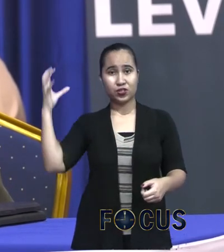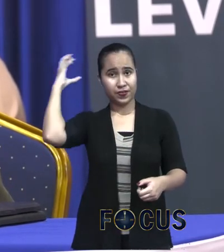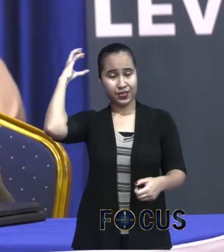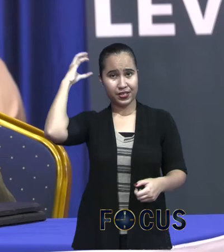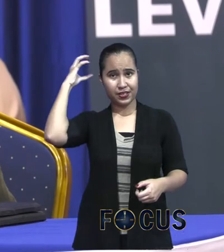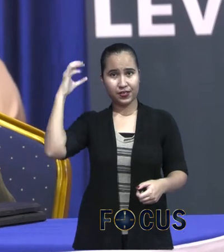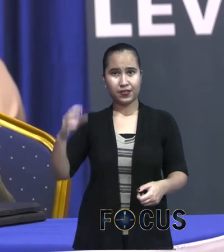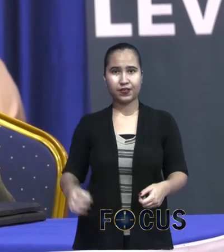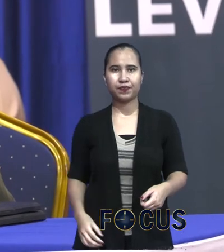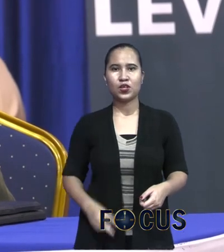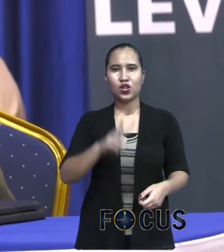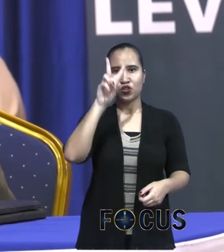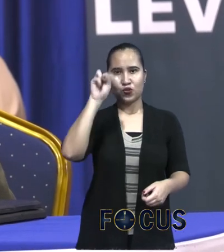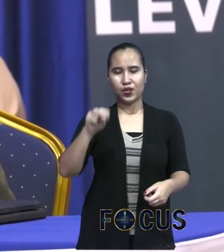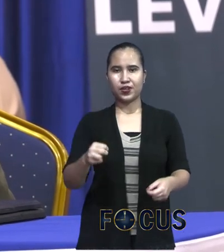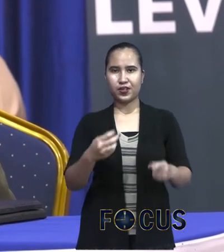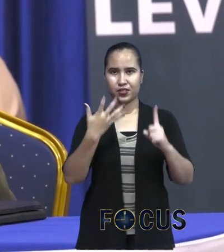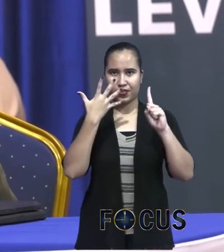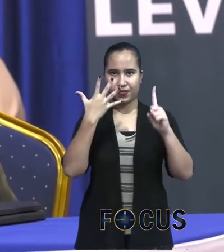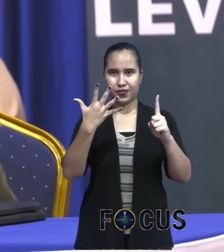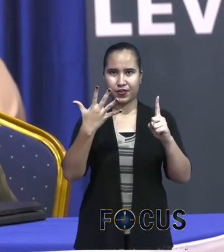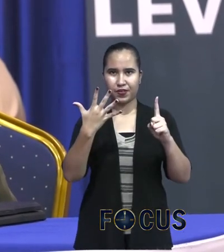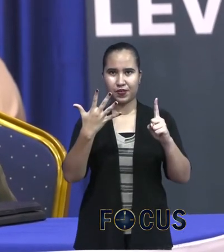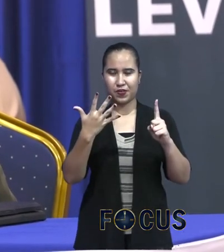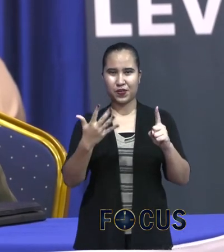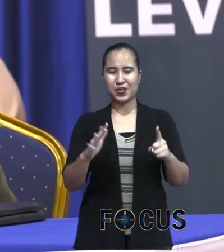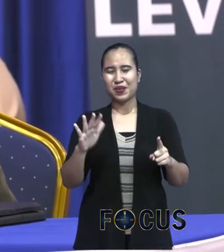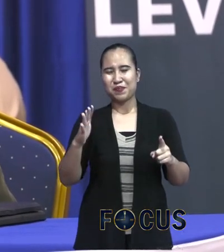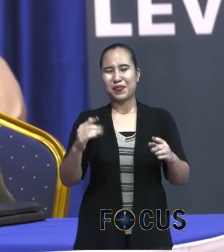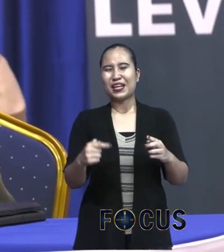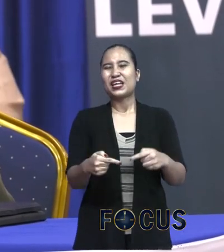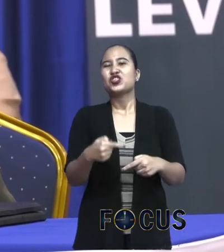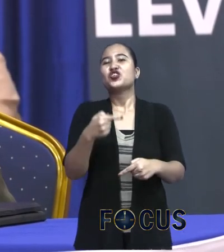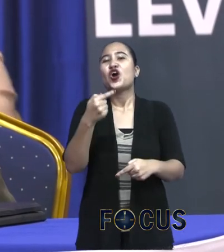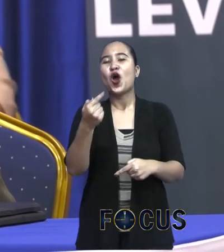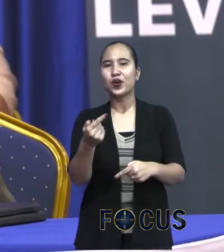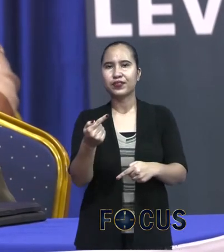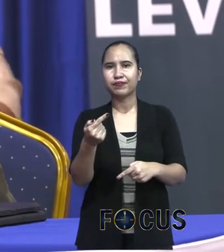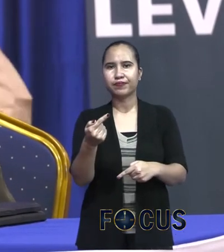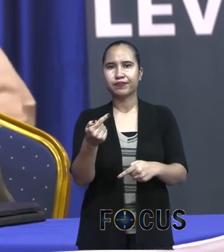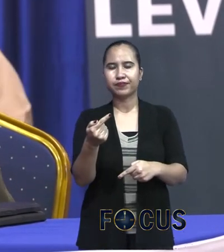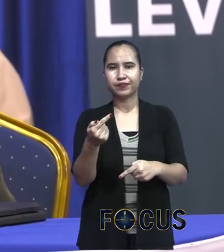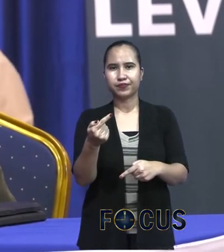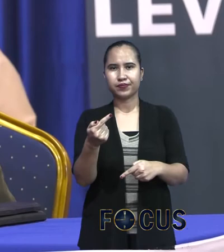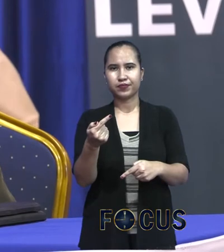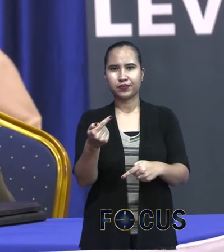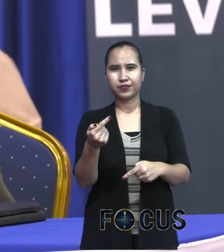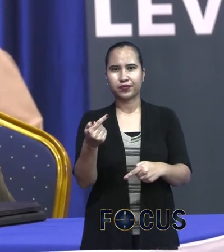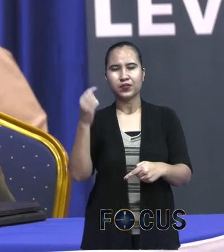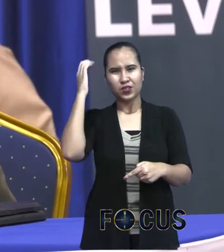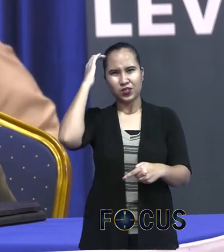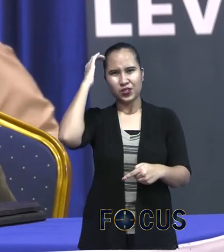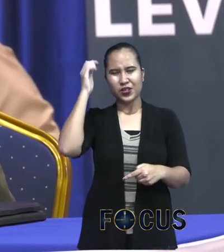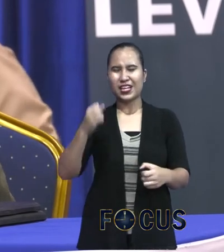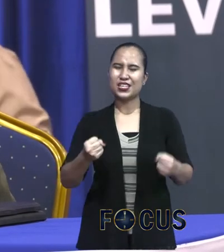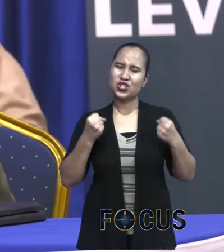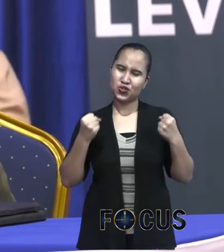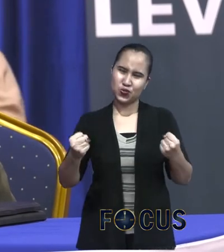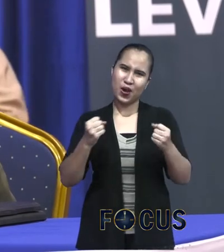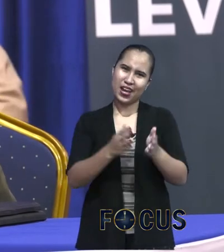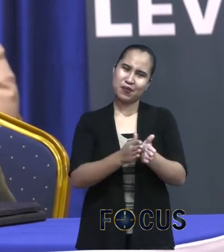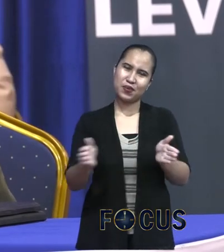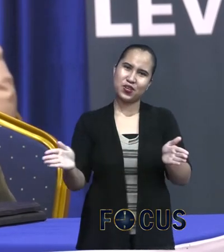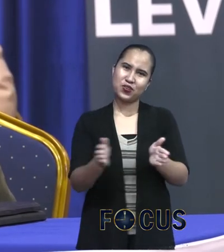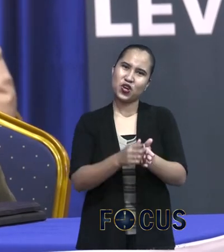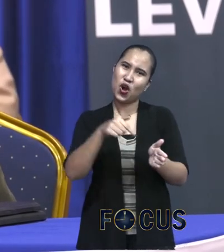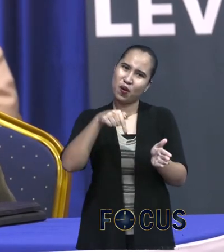van 2015, wij zijn nauwelijks uit die naweeën gekomen. U kent alle de zeer zware periode, om niet direct